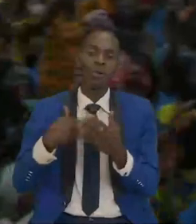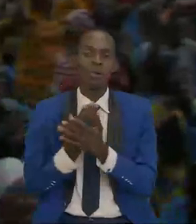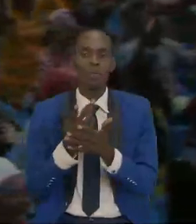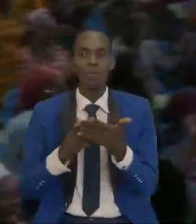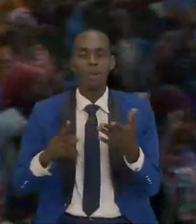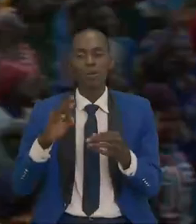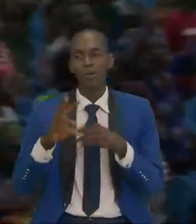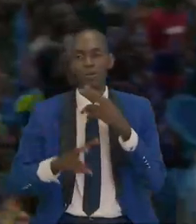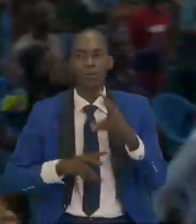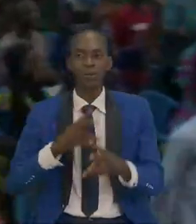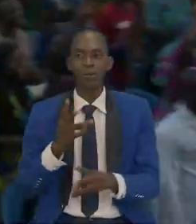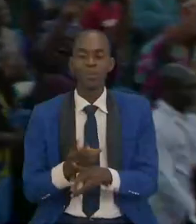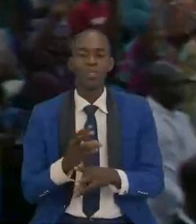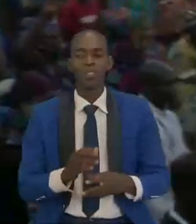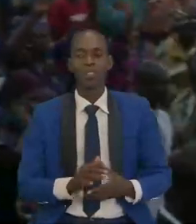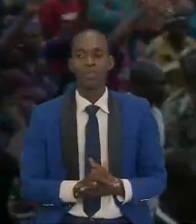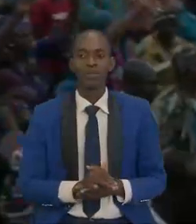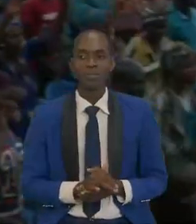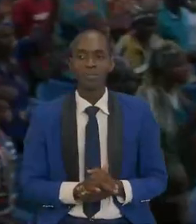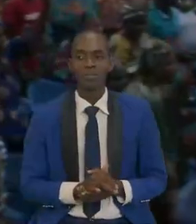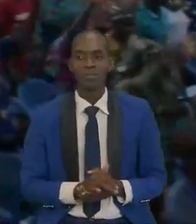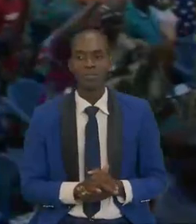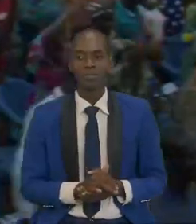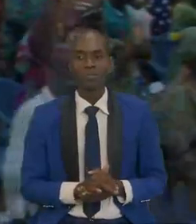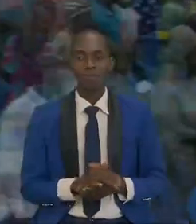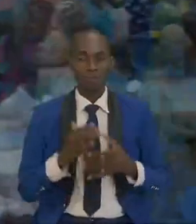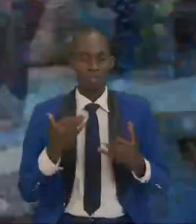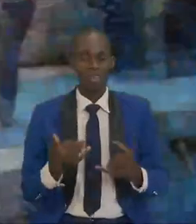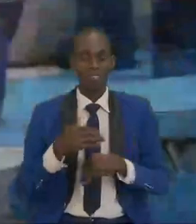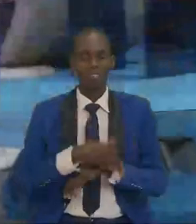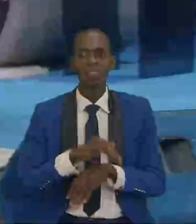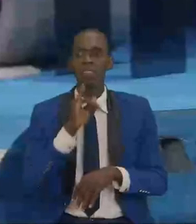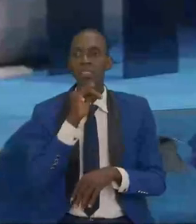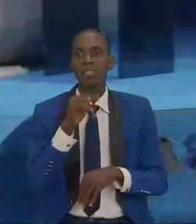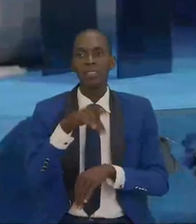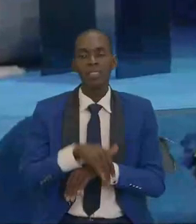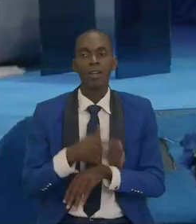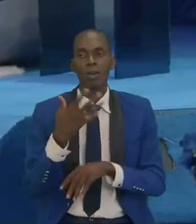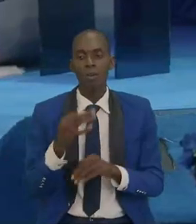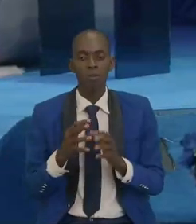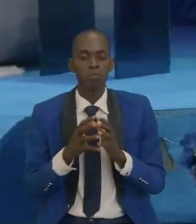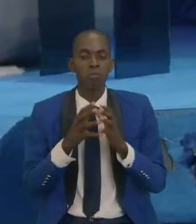Du Togo, elle atteindra toute partie du monde.